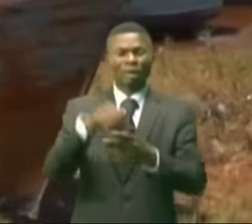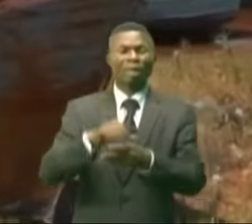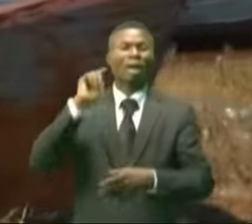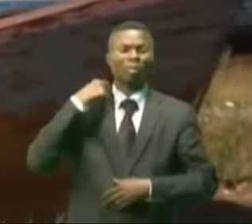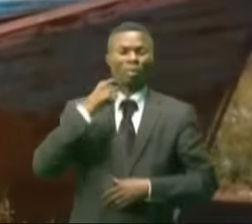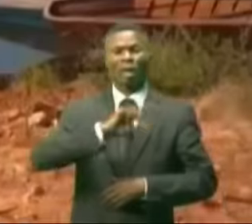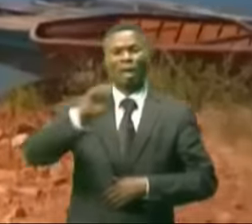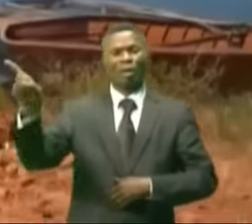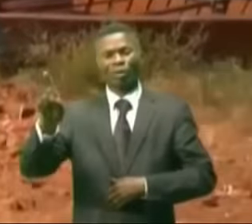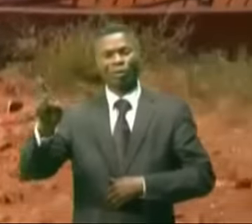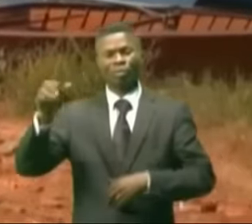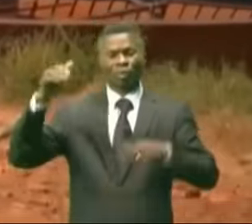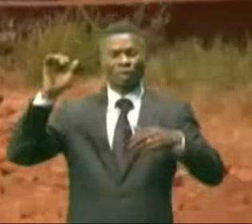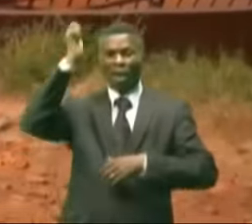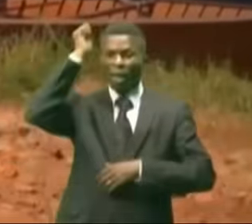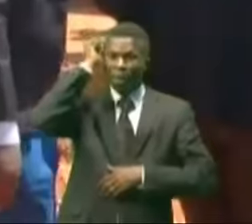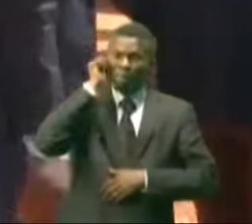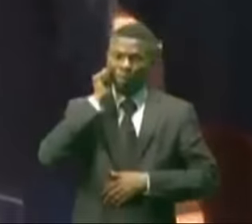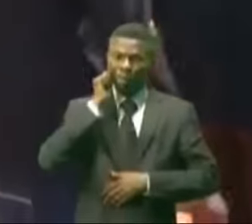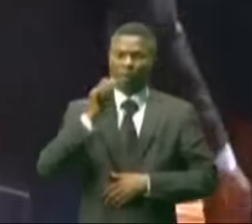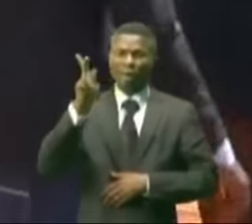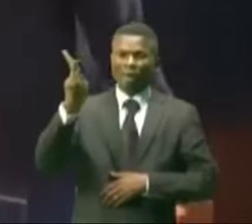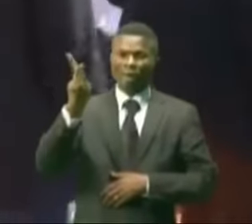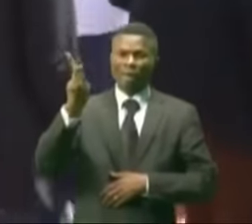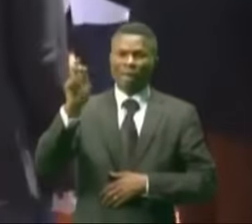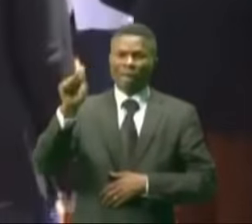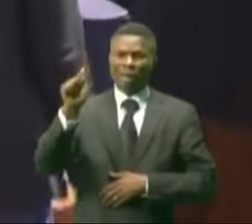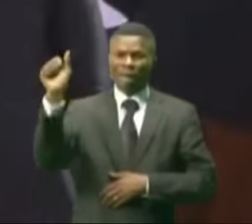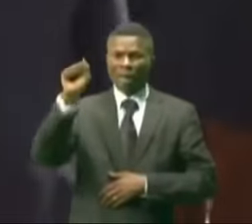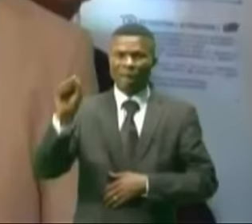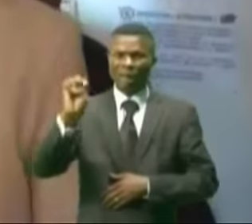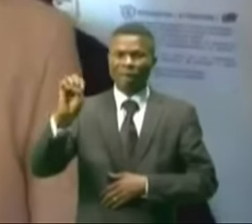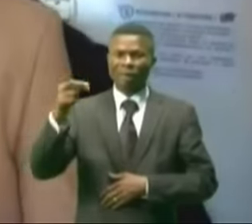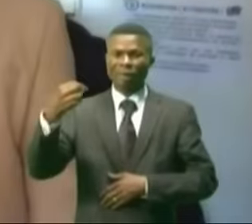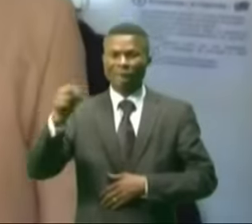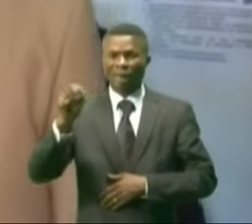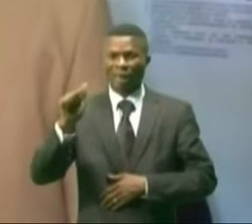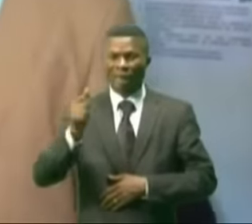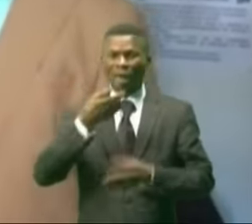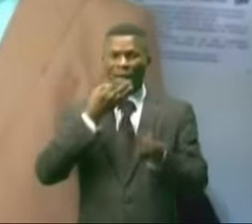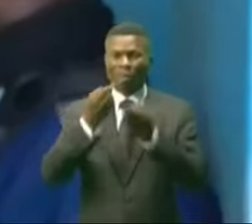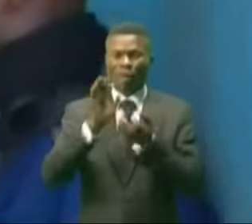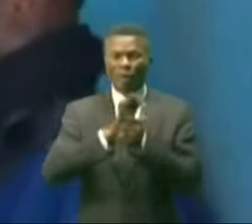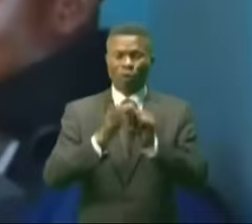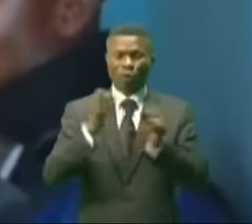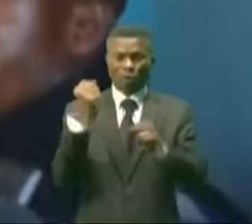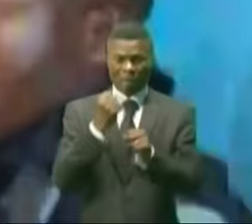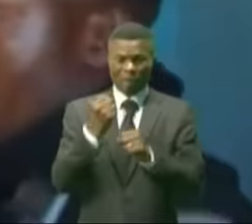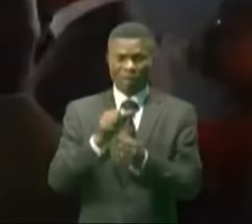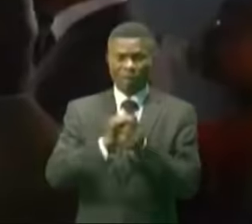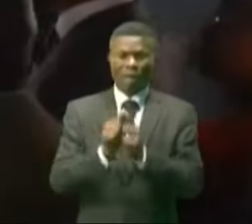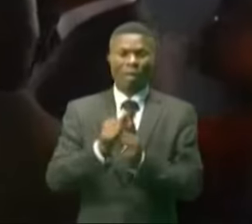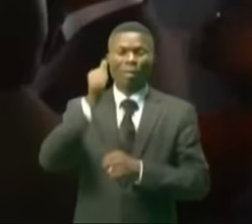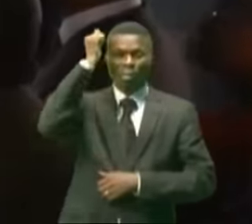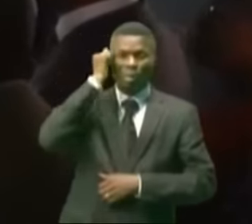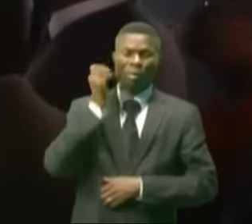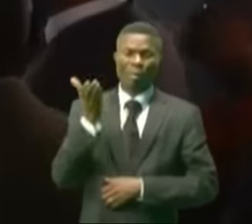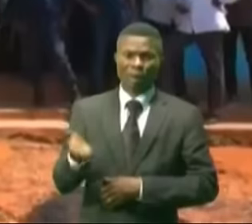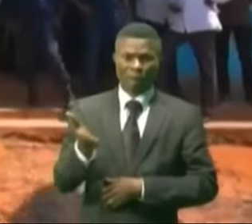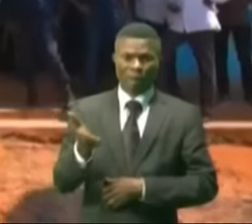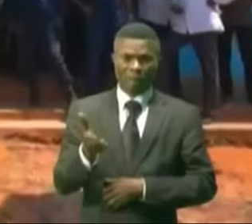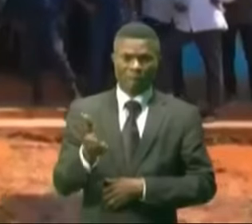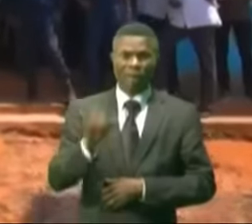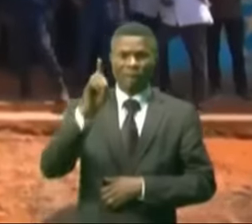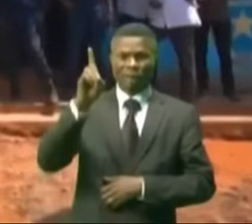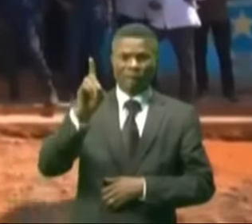direction vers le port de Kasenga, où l'honorable président a échangé avec les services opérant dans le secteur maritime. C'est notamment la